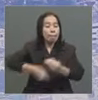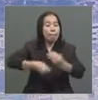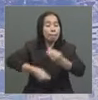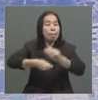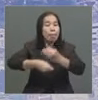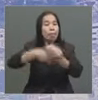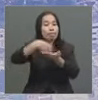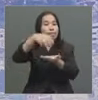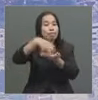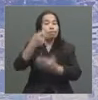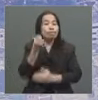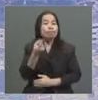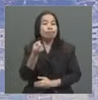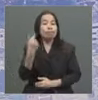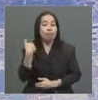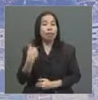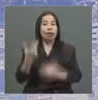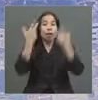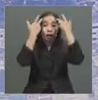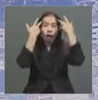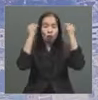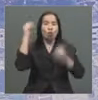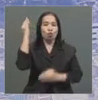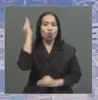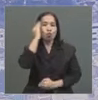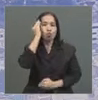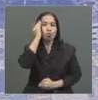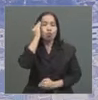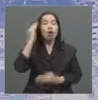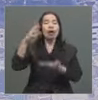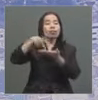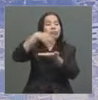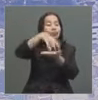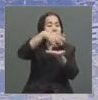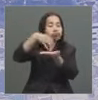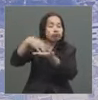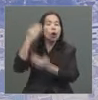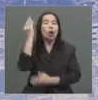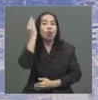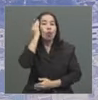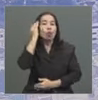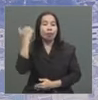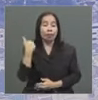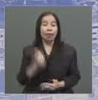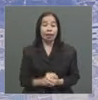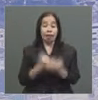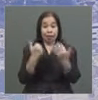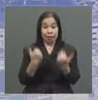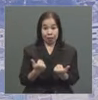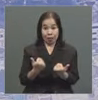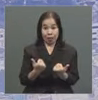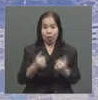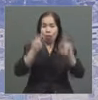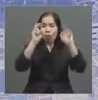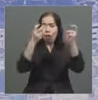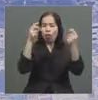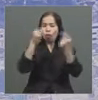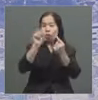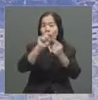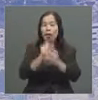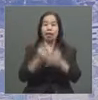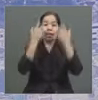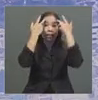ท่านก็ได้รับทราบในเรื่องนี้อยู่ตลอดนะครับมีเรื่องหนึ่งที่ท่านนายก